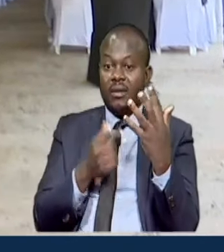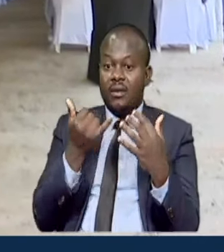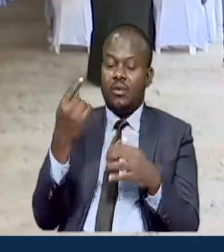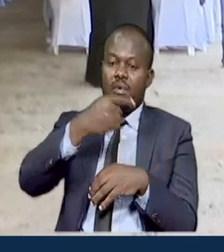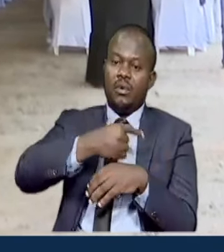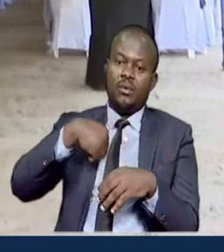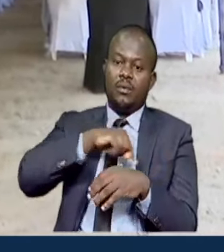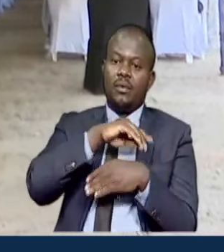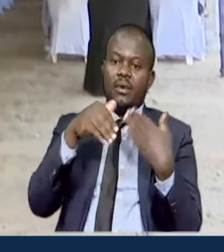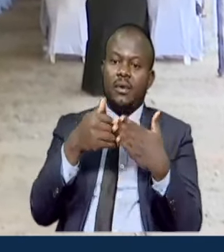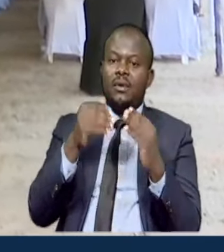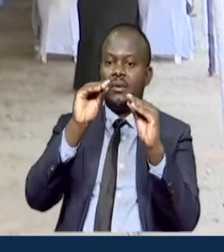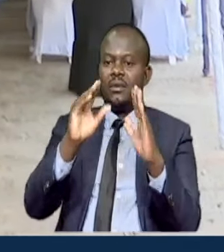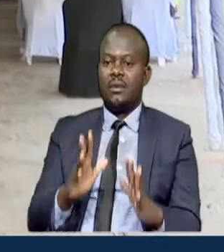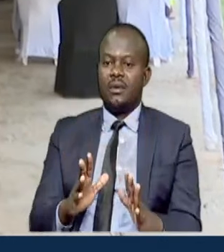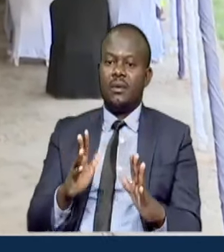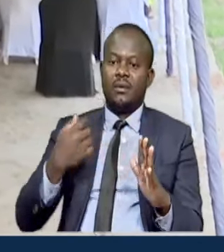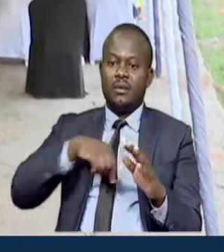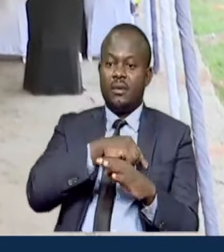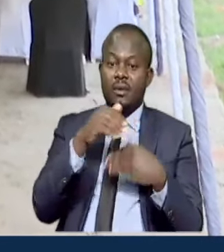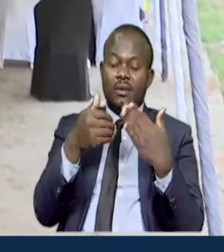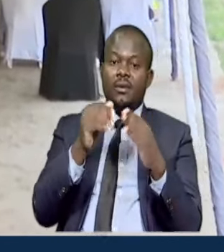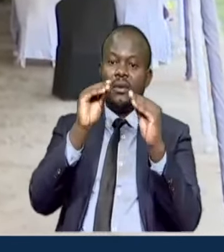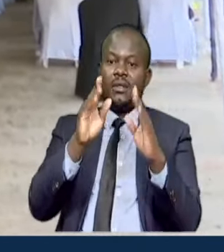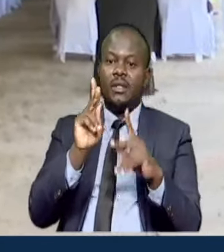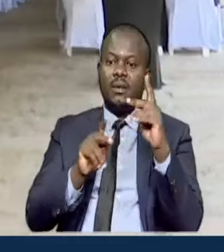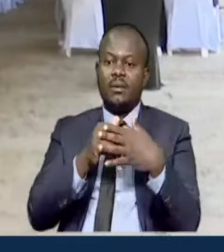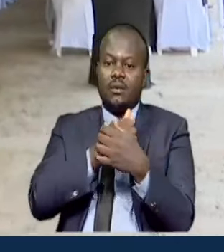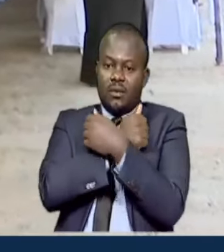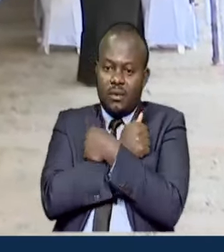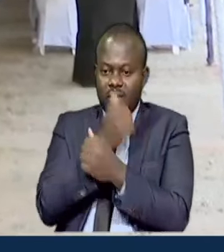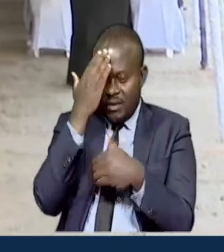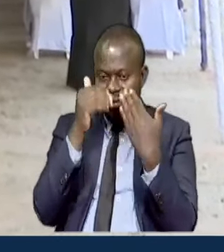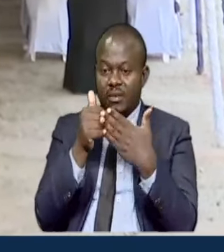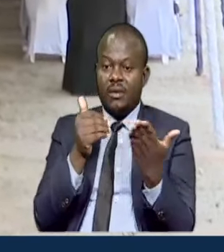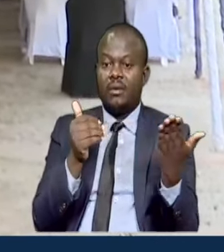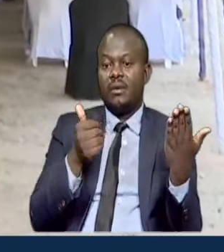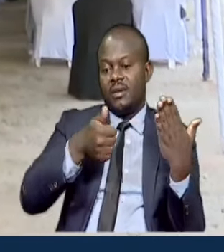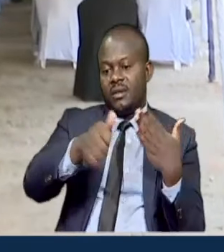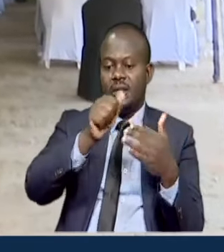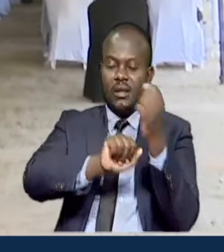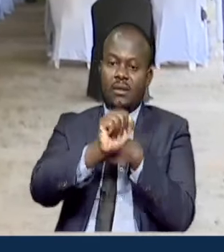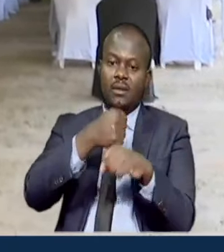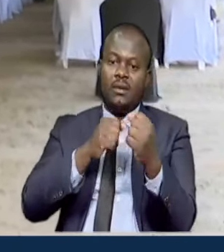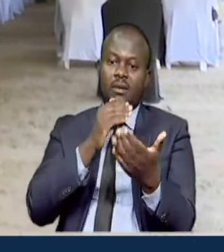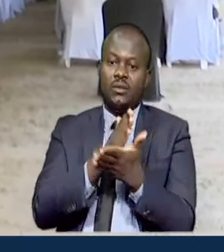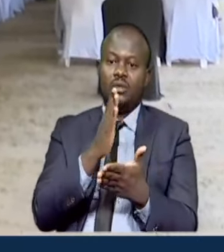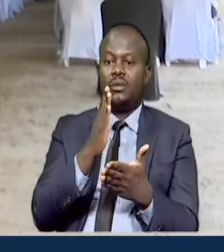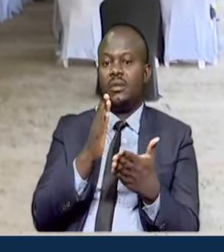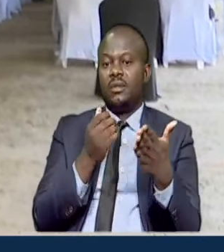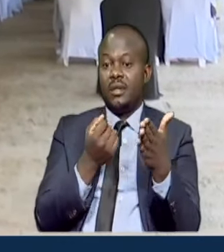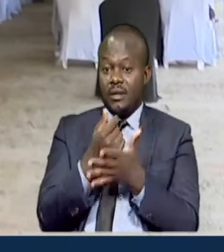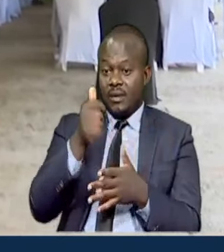munsi turabyigisha, turigisha abantu urukundo kugira ngo kiriya gikorwa rwose nticyateye bariya